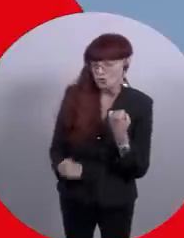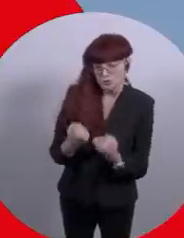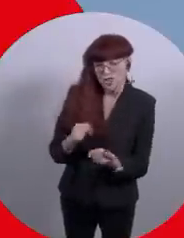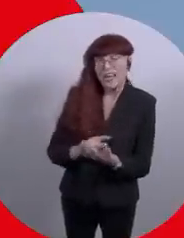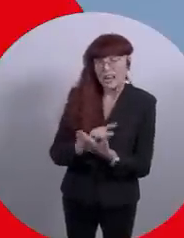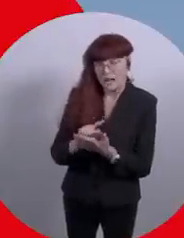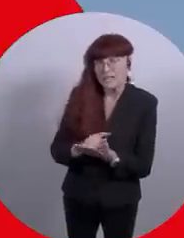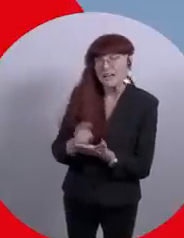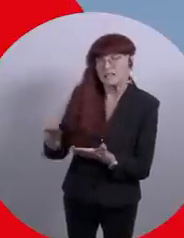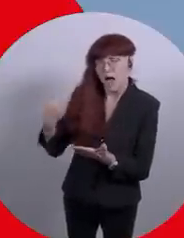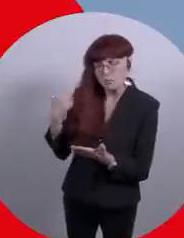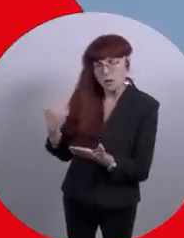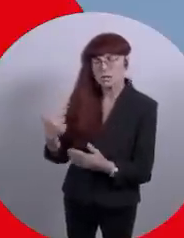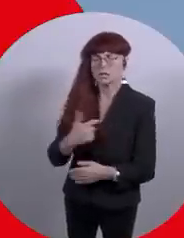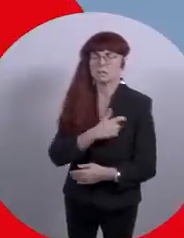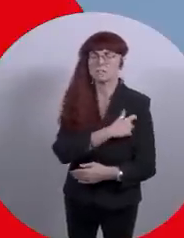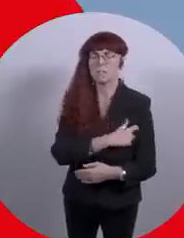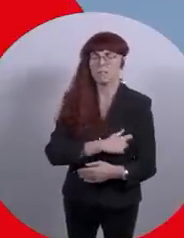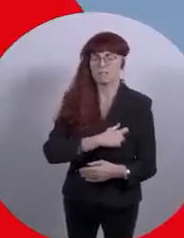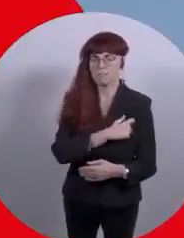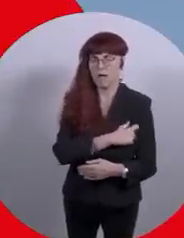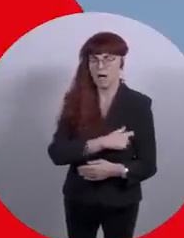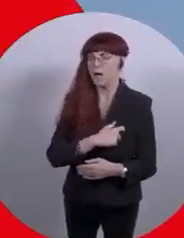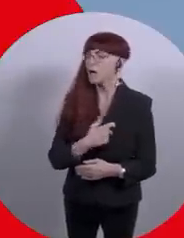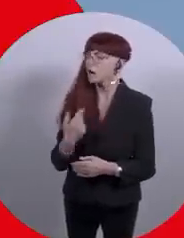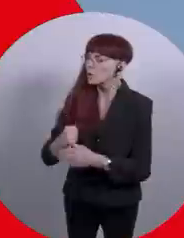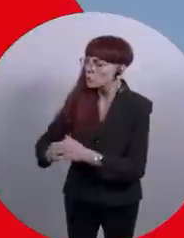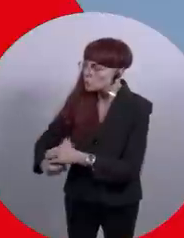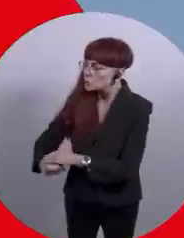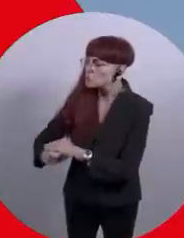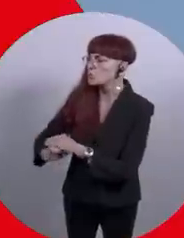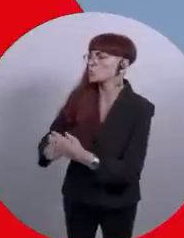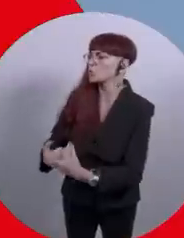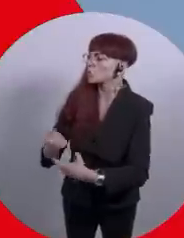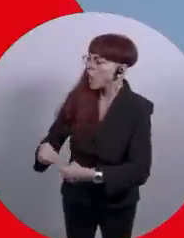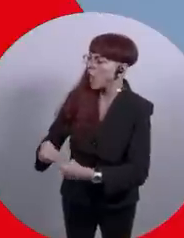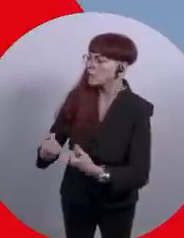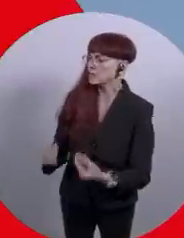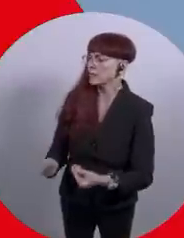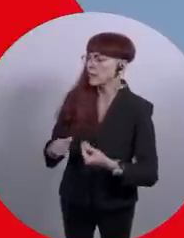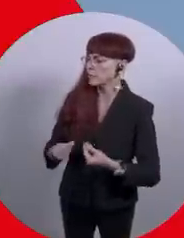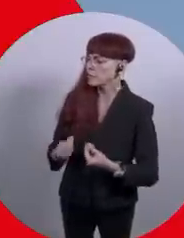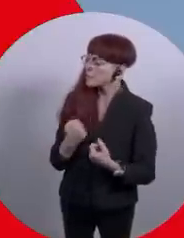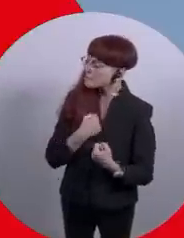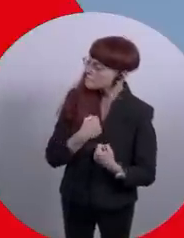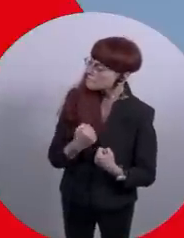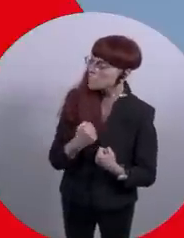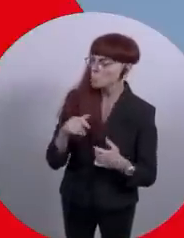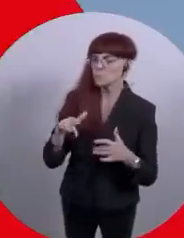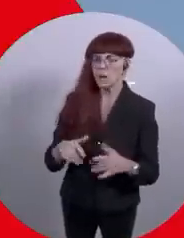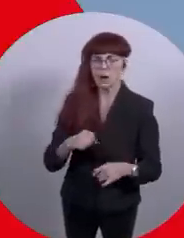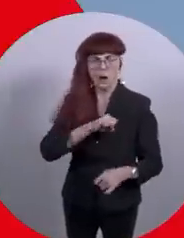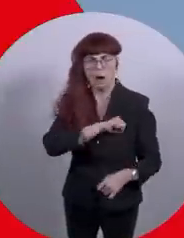wo ist Partei auch Halt gegeben hat mit Mut und Ausdauer viele